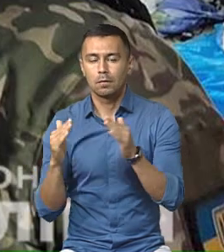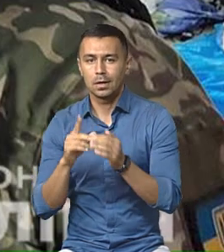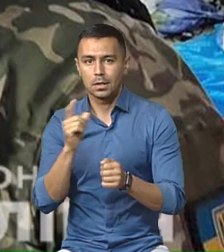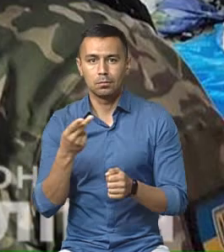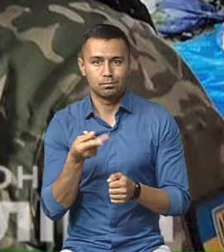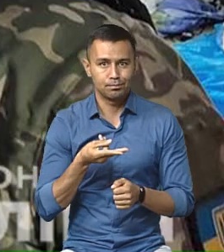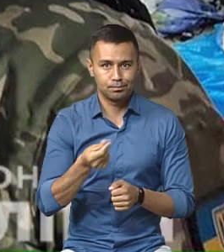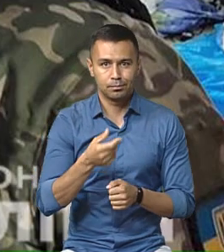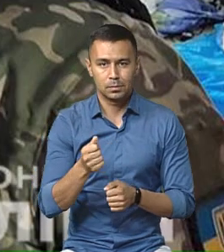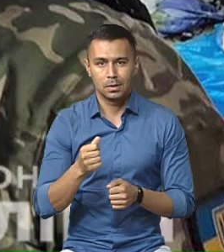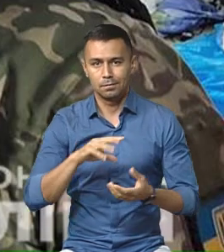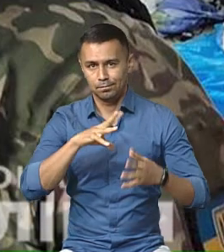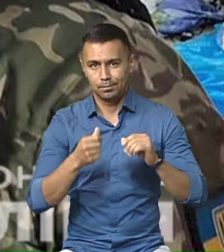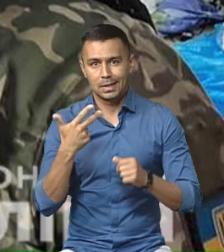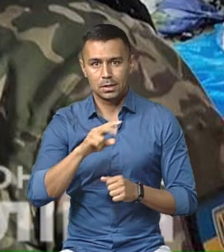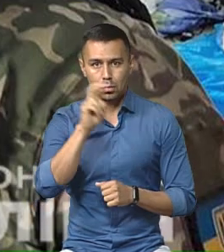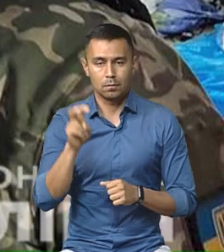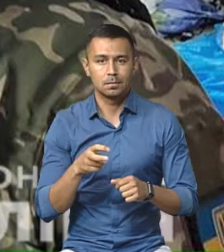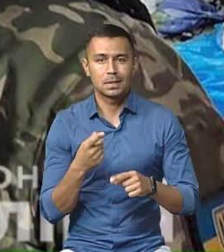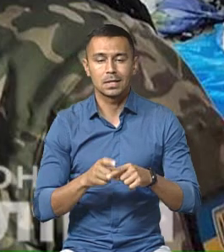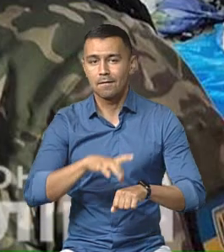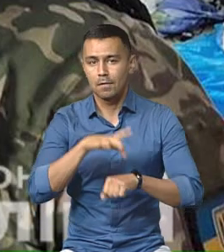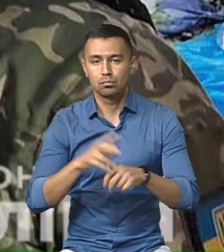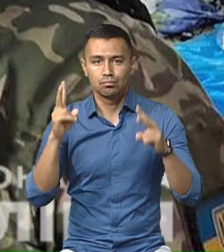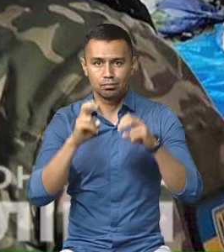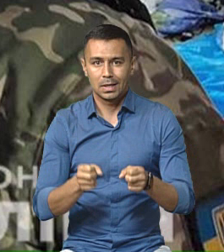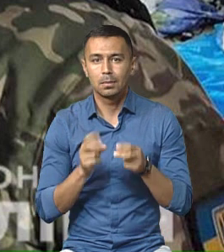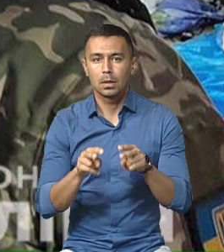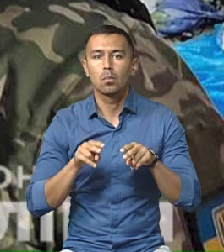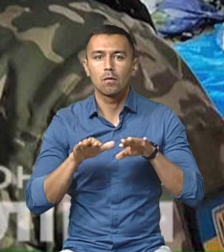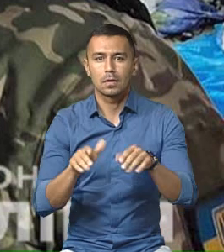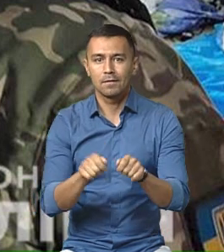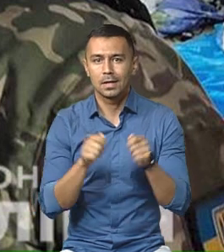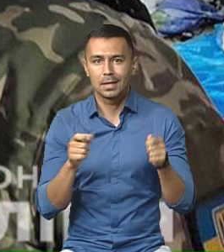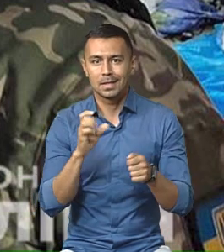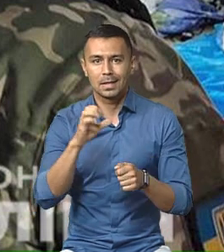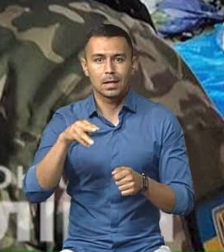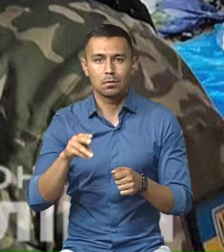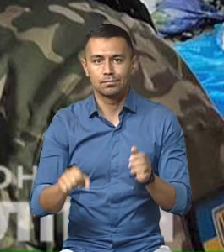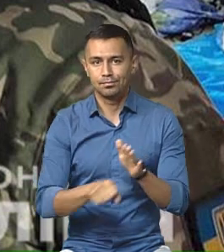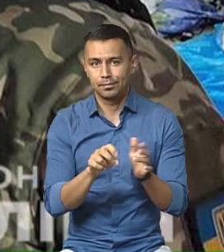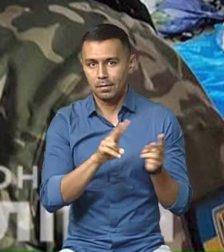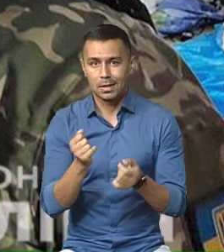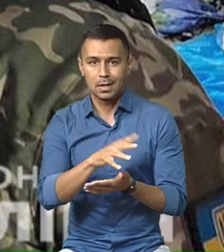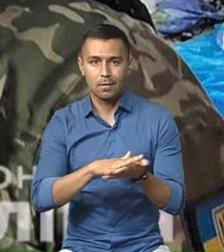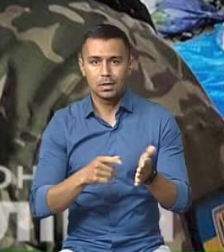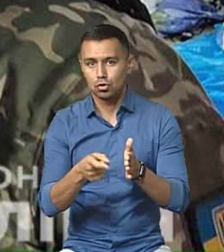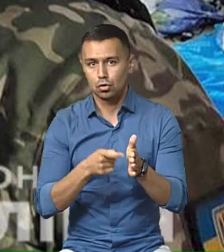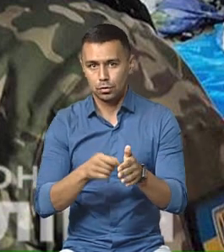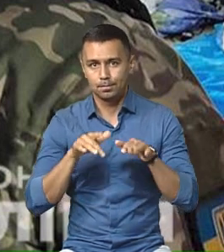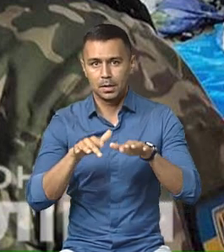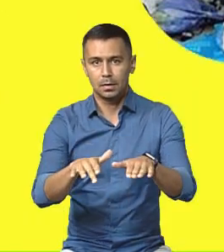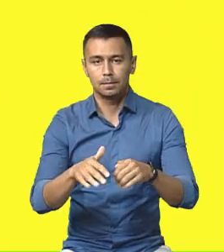грошову винагороду у сумі 30 доларів. За даним фактом розслідується кримінальне провадження, відкрите за статтею «Диверсія». Наразі тривають слідчі дії.